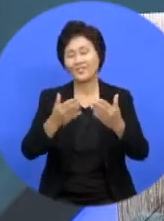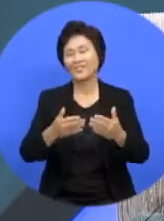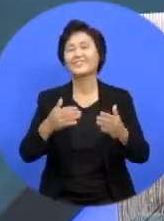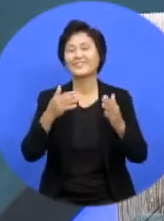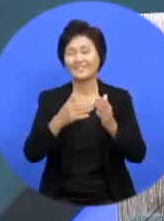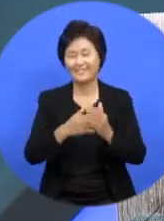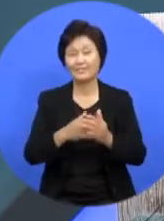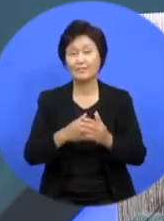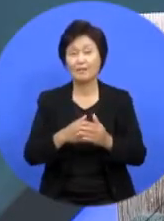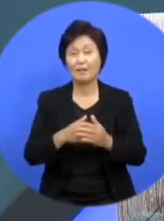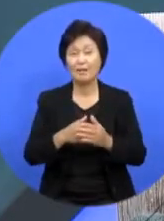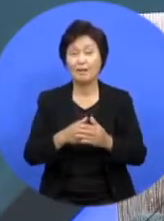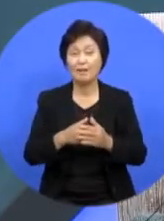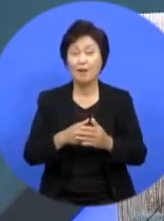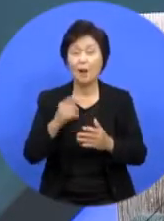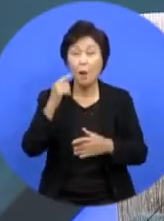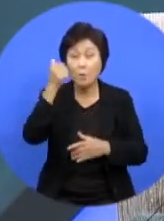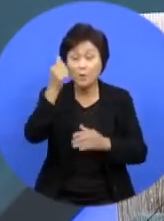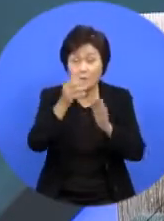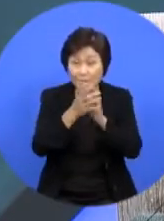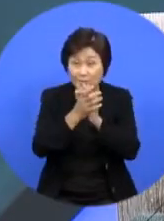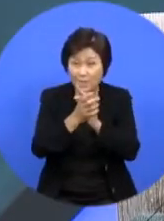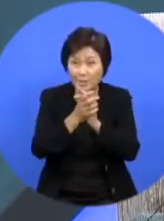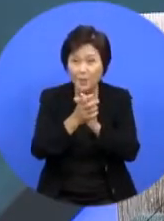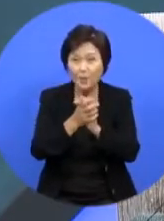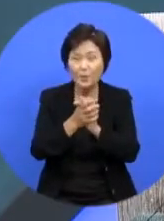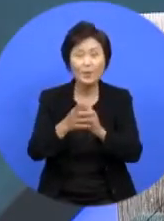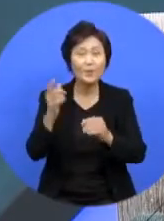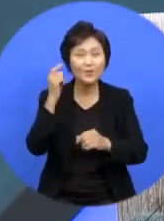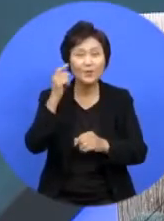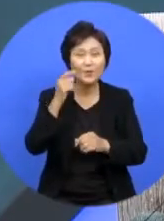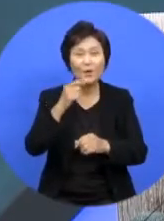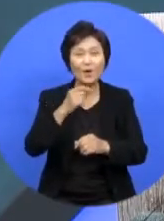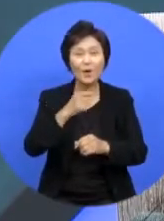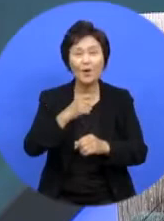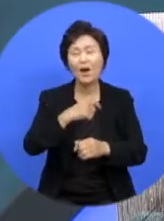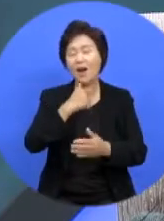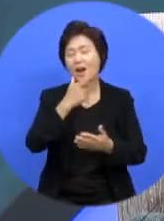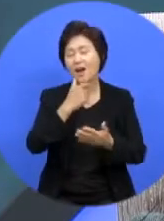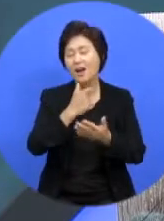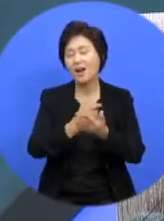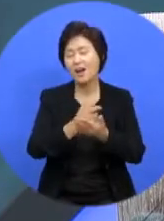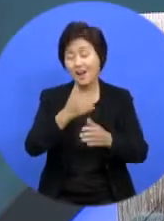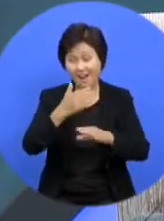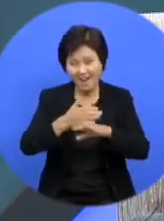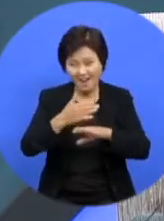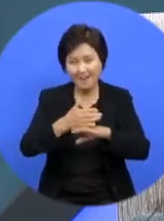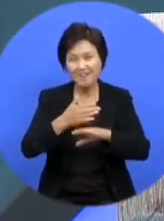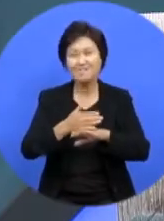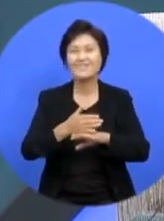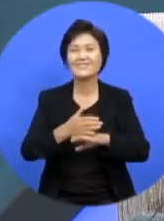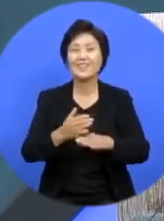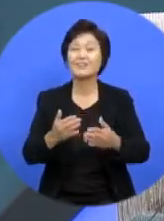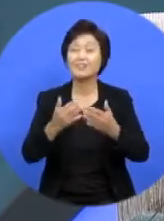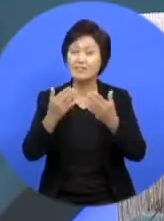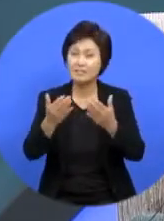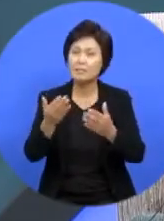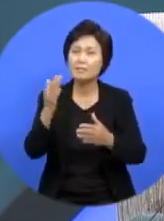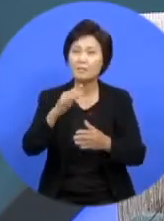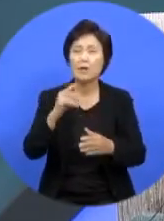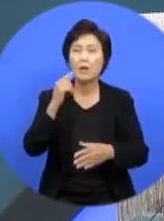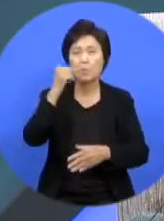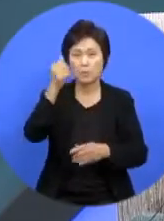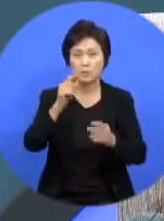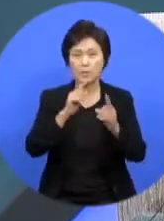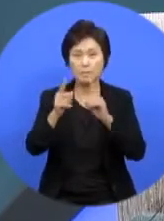제가 그래서 너무 감사해서 감동적인 부분이니까 기독교를 떠나서 네. 감사를 드렸는데 자기한테 감사하지 마라 이건